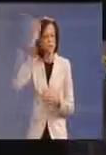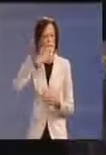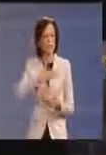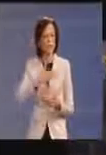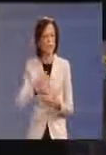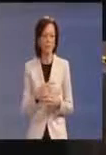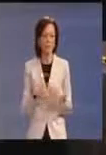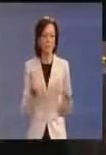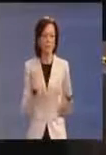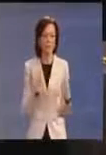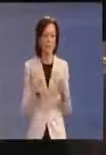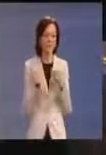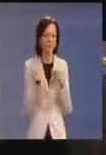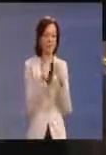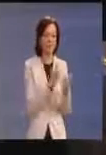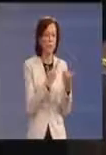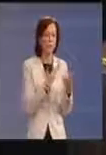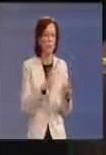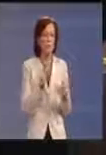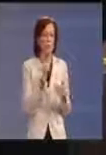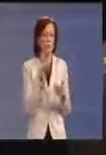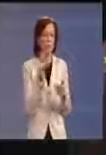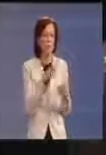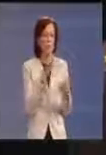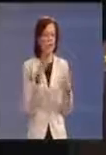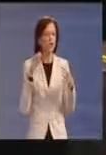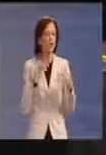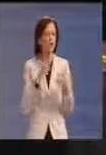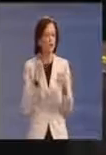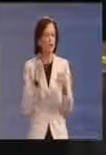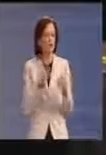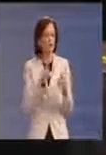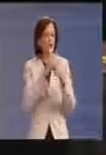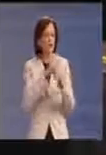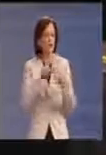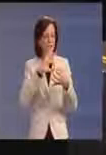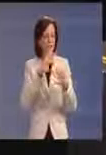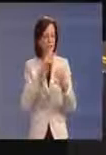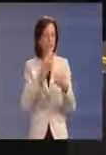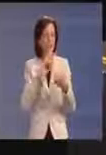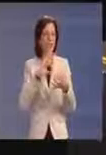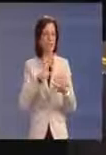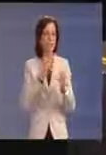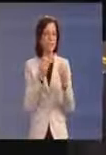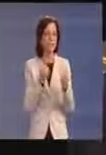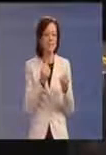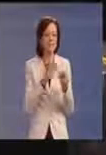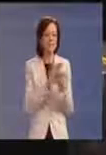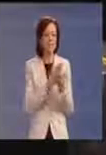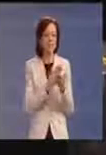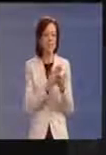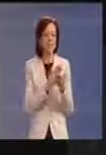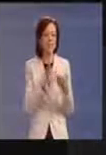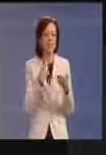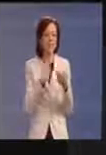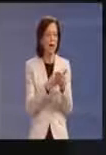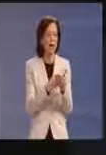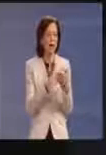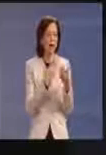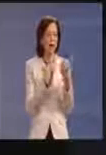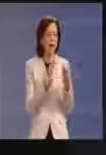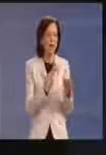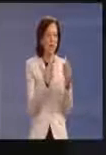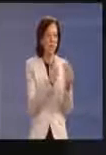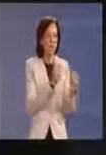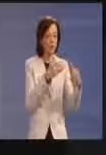Wir verleihen heute zum dritten Mal gemeinsam mit Raiffeisen Kärnten den Kärntner Sicherheitsverdienstpreis. Und der geht heuer an die Gruppe